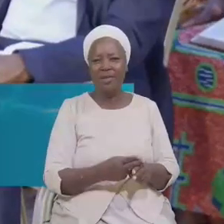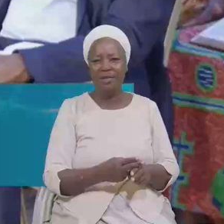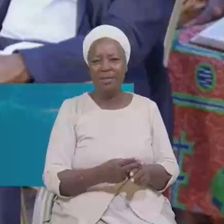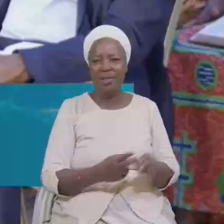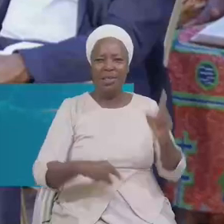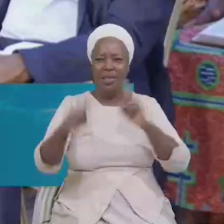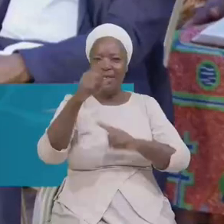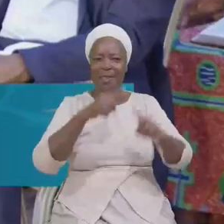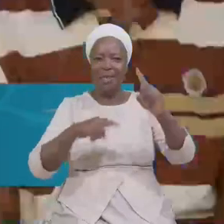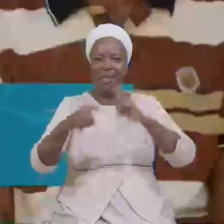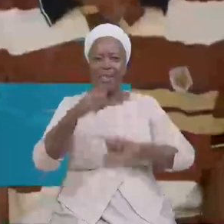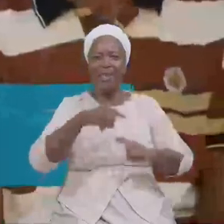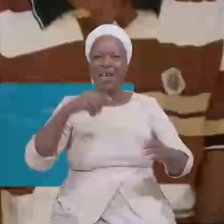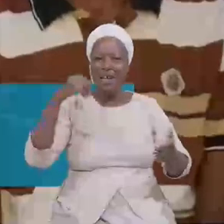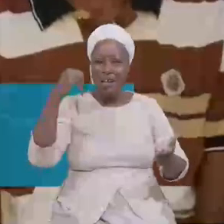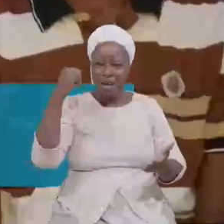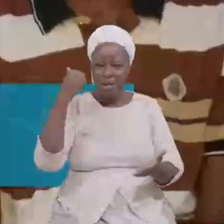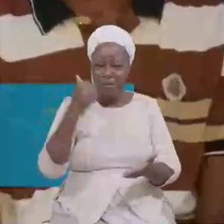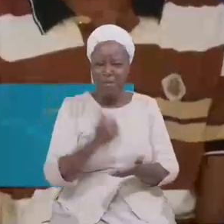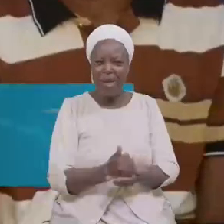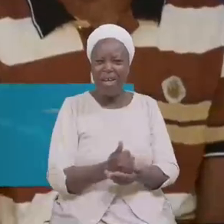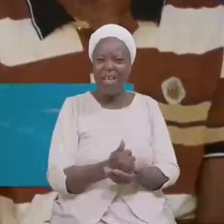Dis Amen.